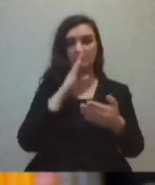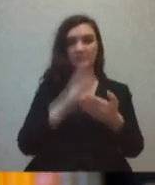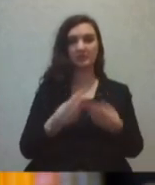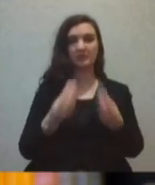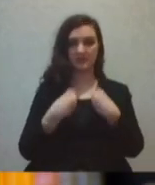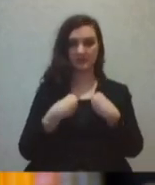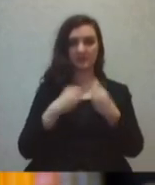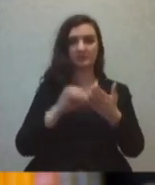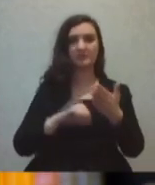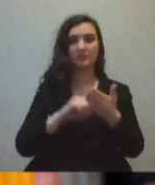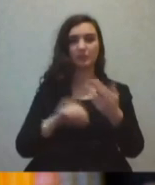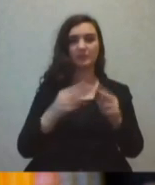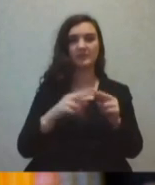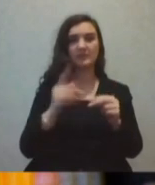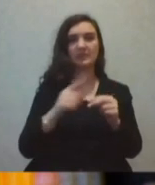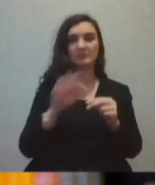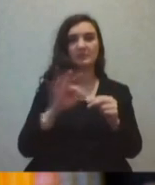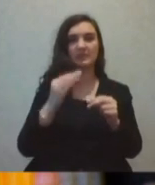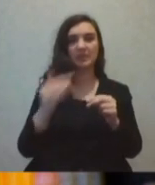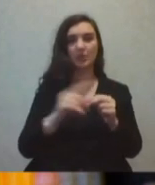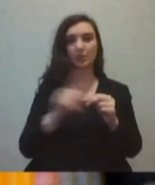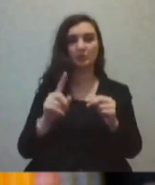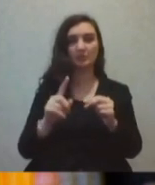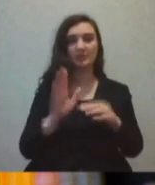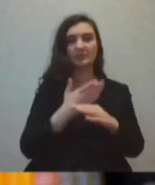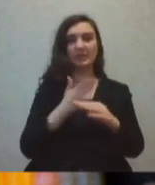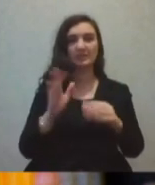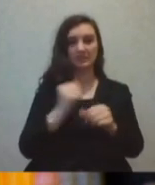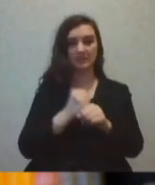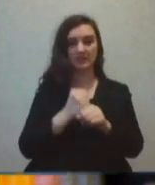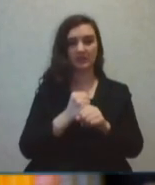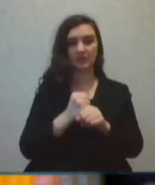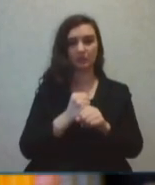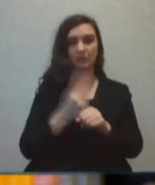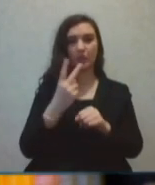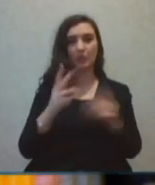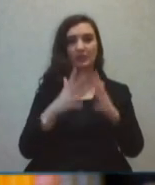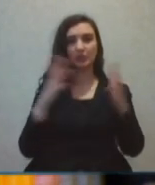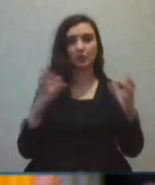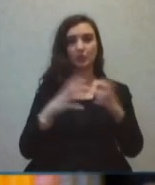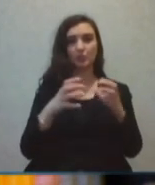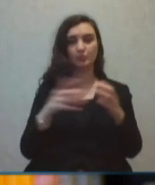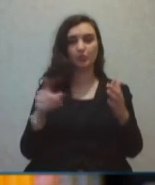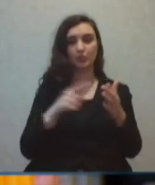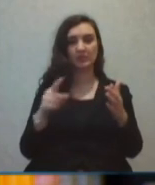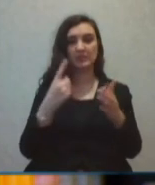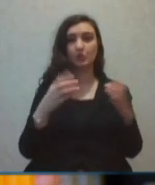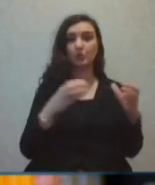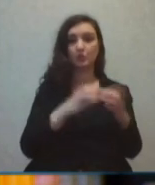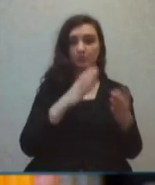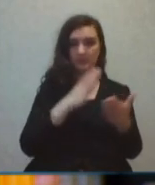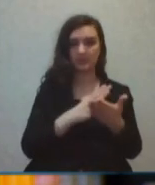გვაძლევს საფუძველს იმისას, რომ დიფერენცირება გავაკეთოთ ორ დიდ ჯგუფს შორის. ერთი ჯგუფი